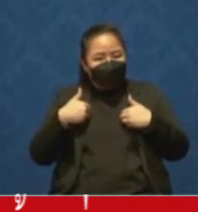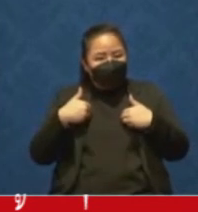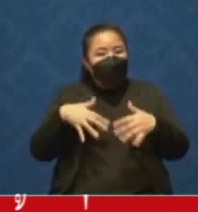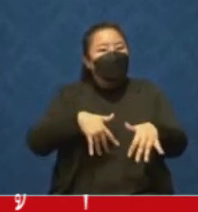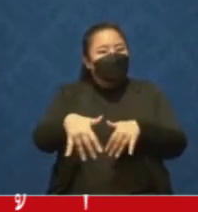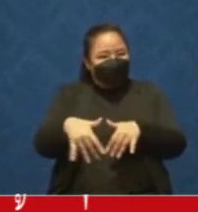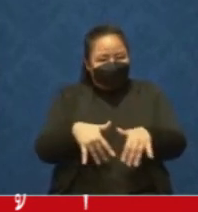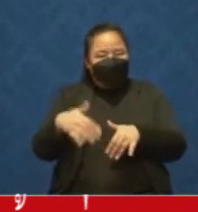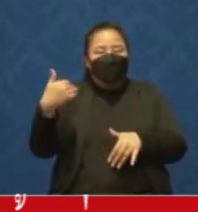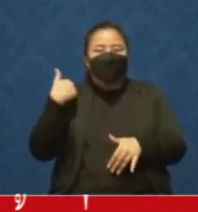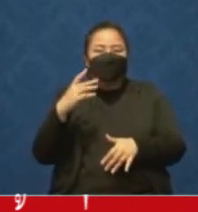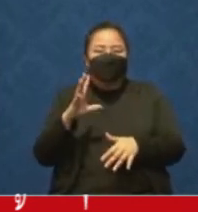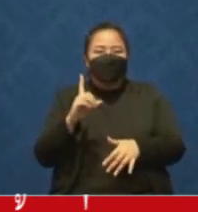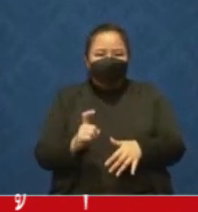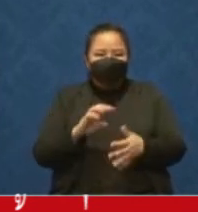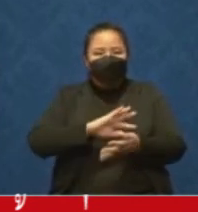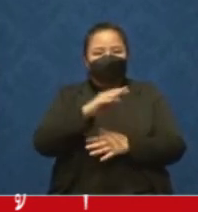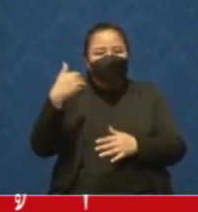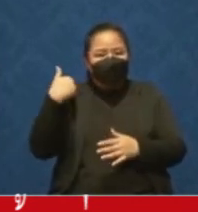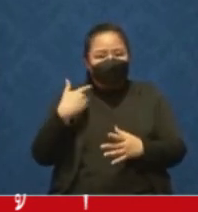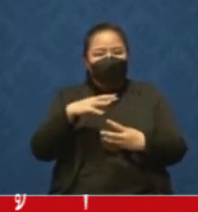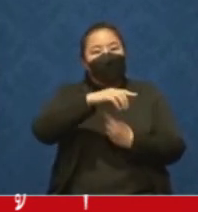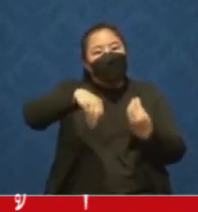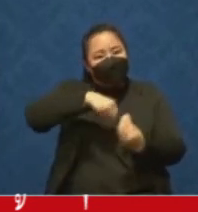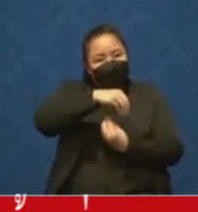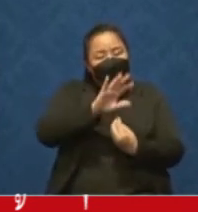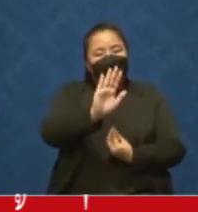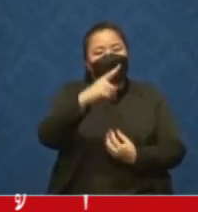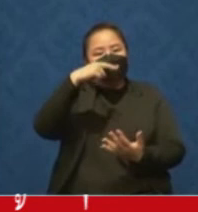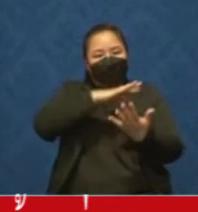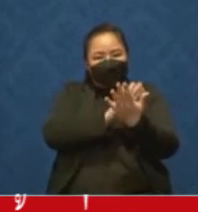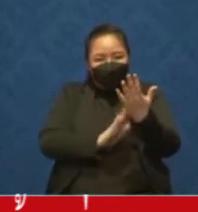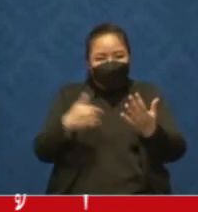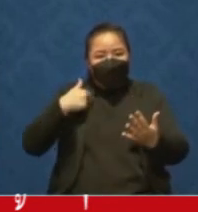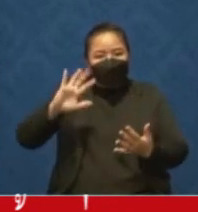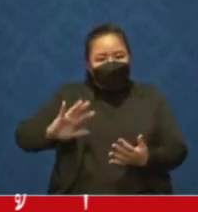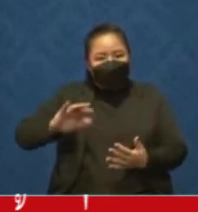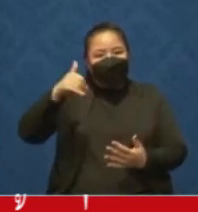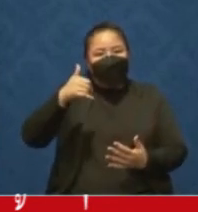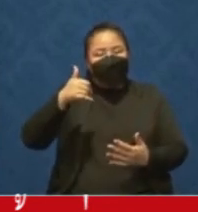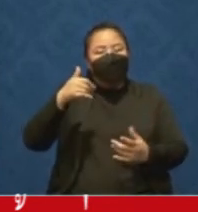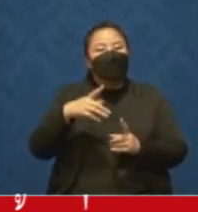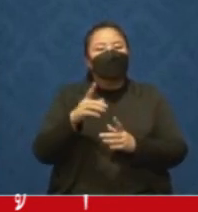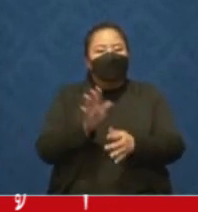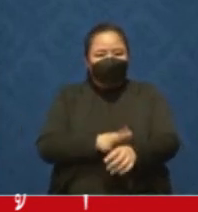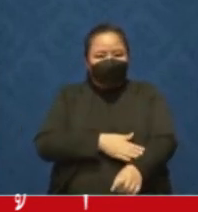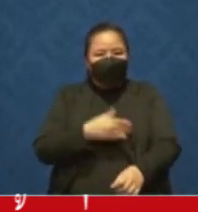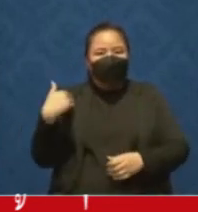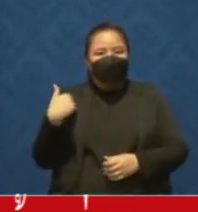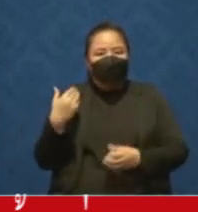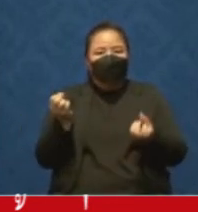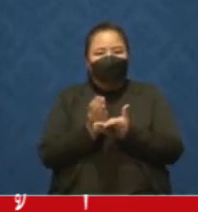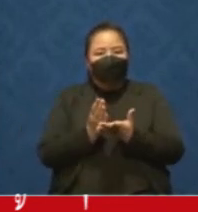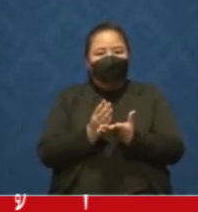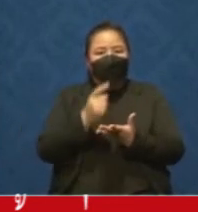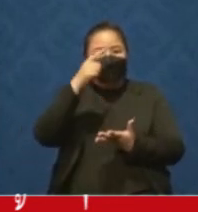ชาชนสูญเสียแ่เศษฐกิของประเทศชาติทำให้การฟื้นตัวของประเทศชาตจะช้าผลเสียตกอยที่